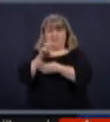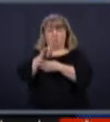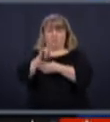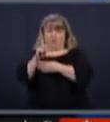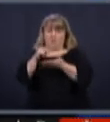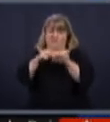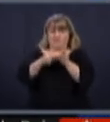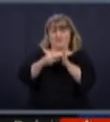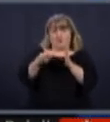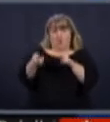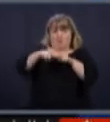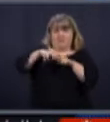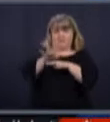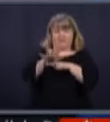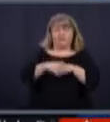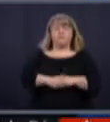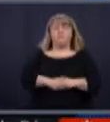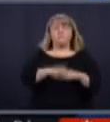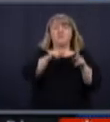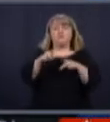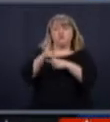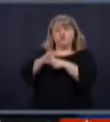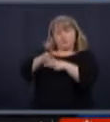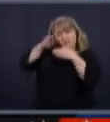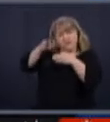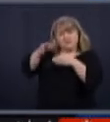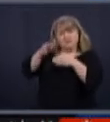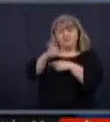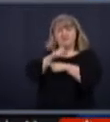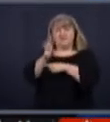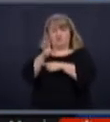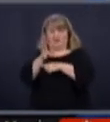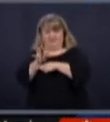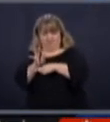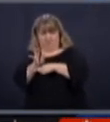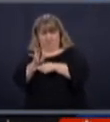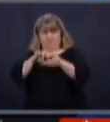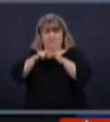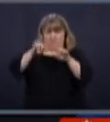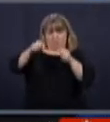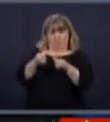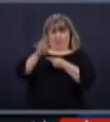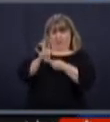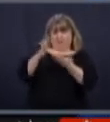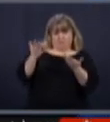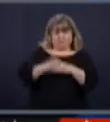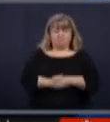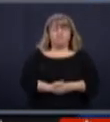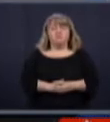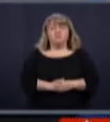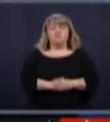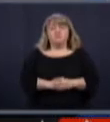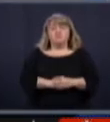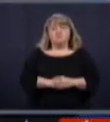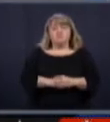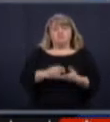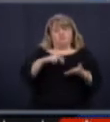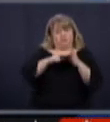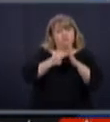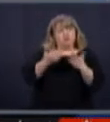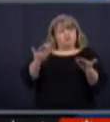5. 179 personnes aux soins intensifs, une diminution de 4. Donc, comme vous le voyez, les nouvelles